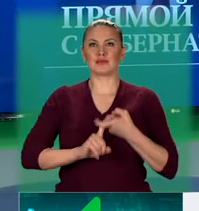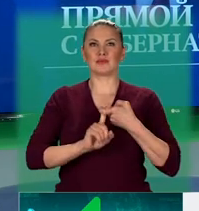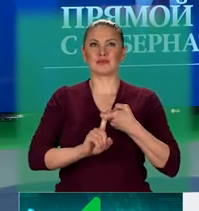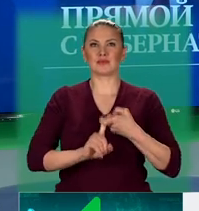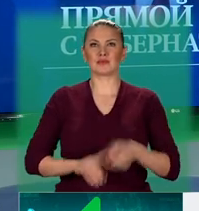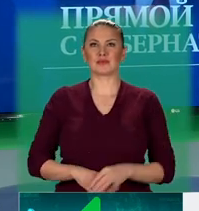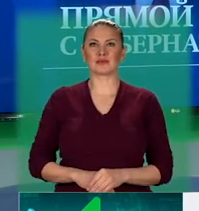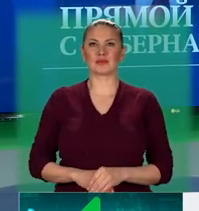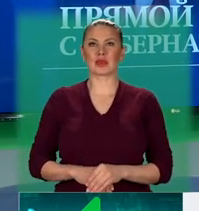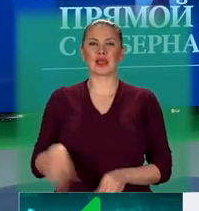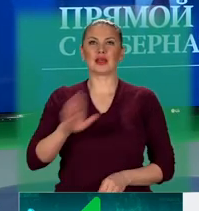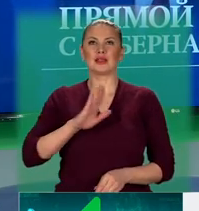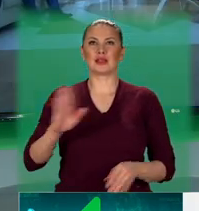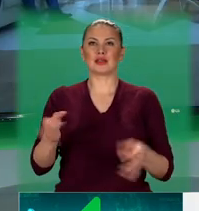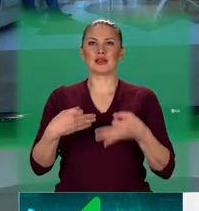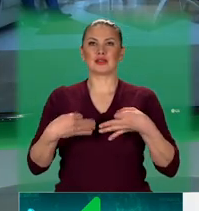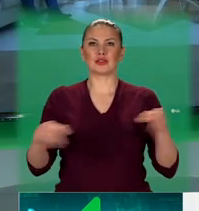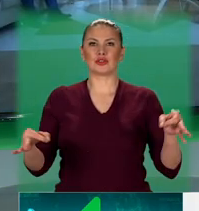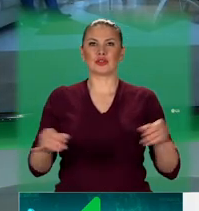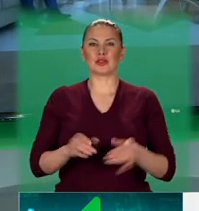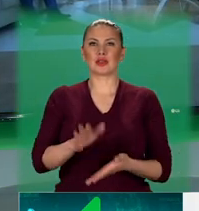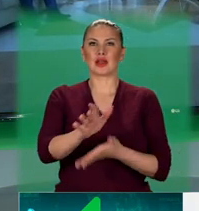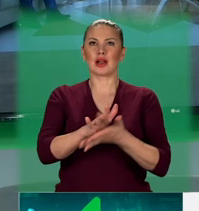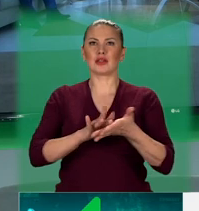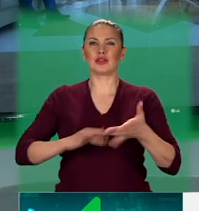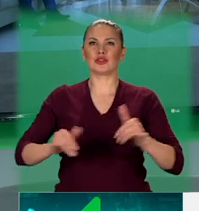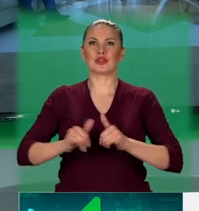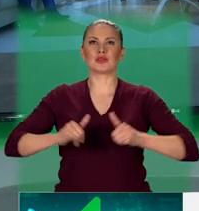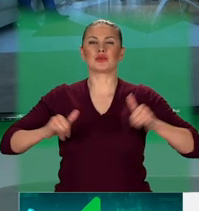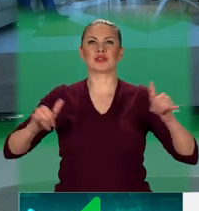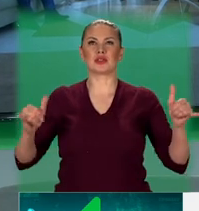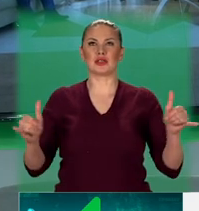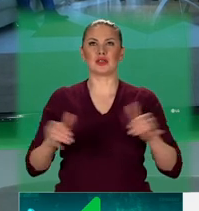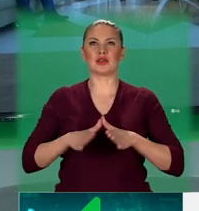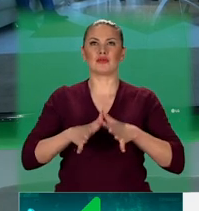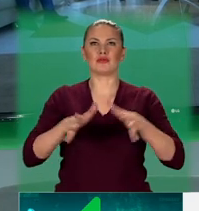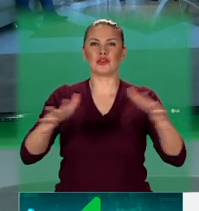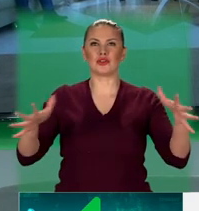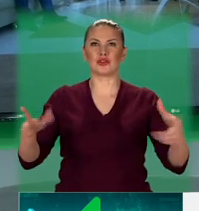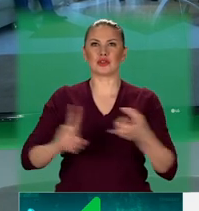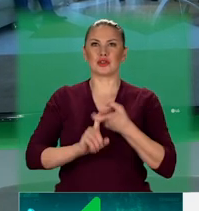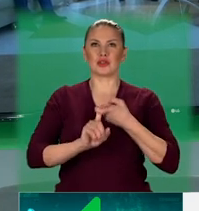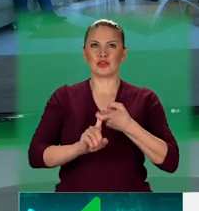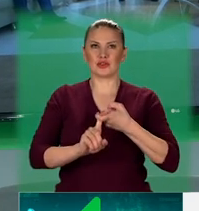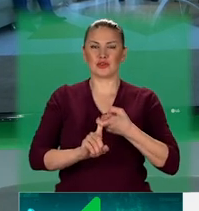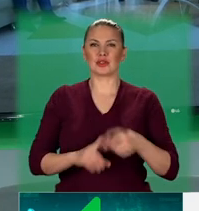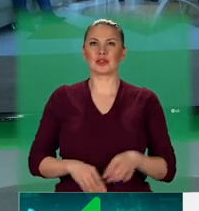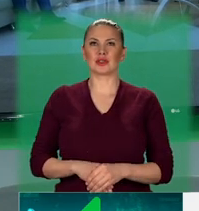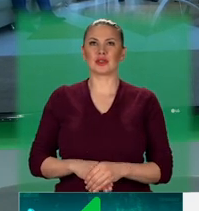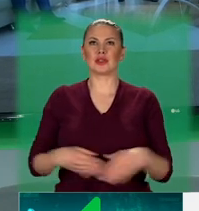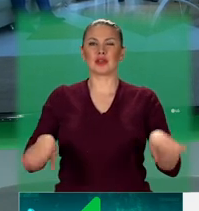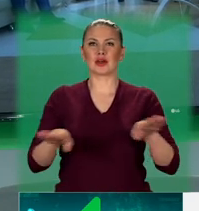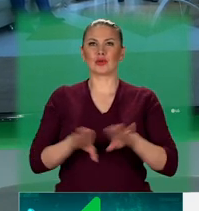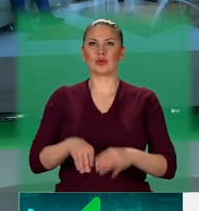дальнейшее распространение инфекции и в то же время избежать негативных экономических последствий, которые могут наступить после карантина. Такую задачу